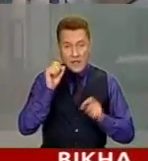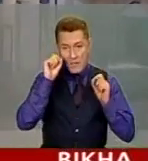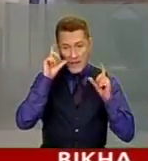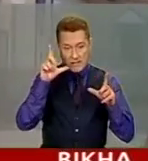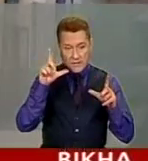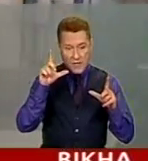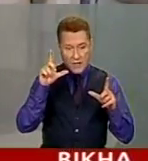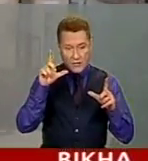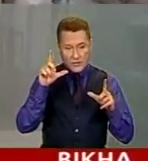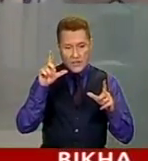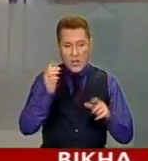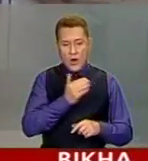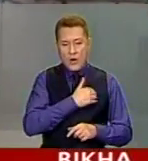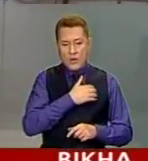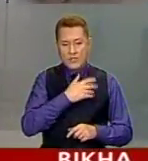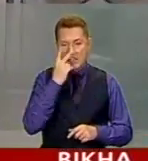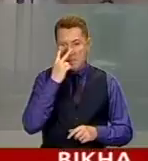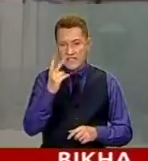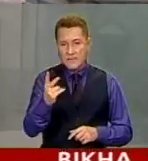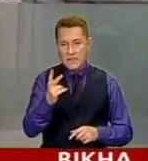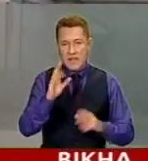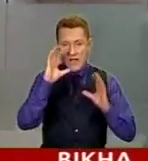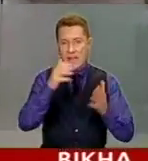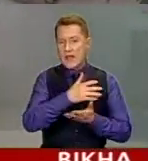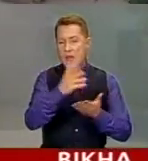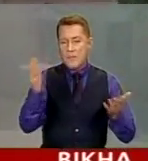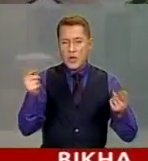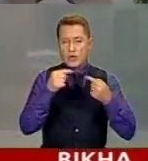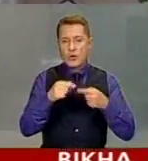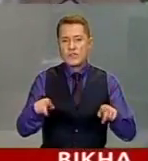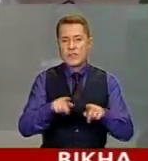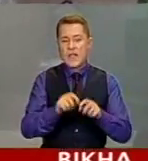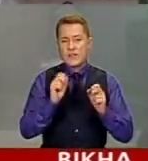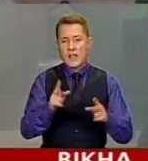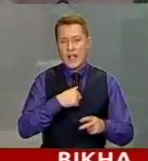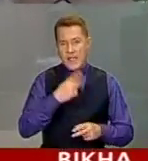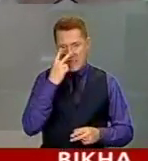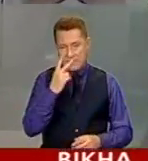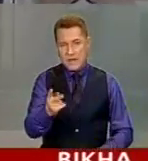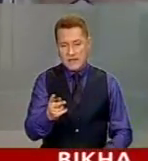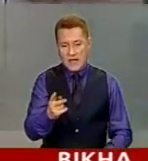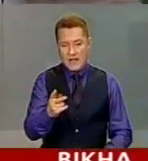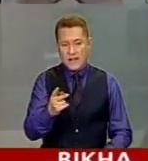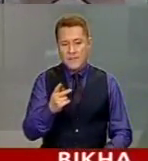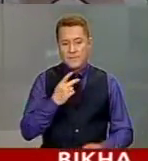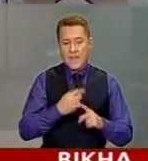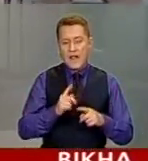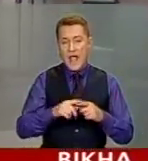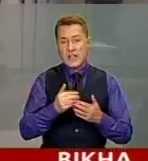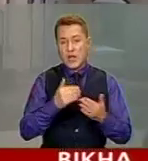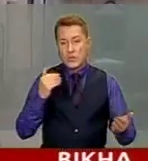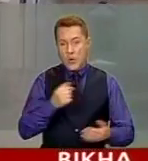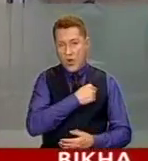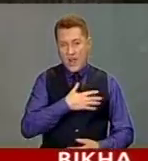просипаюсь, і хочеться подивитися на світ точно так же, як і я дивив на це до